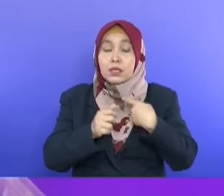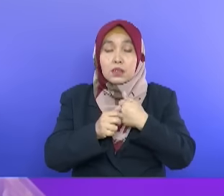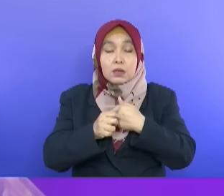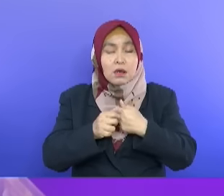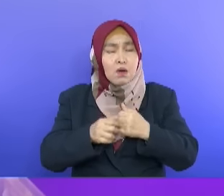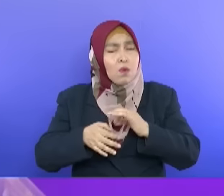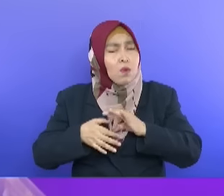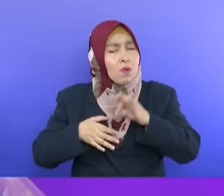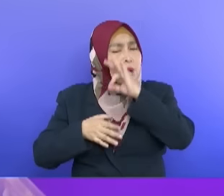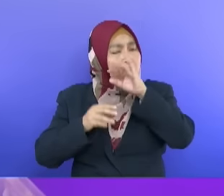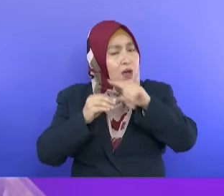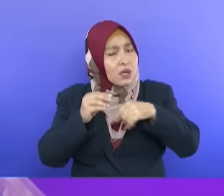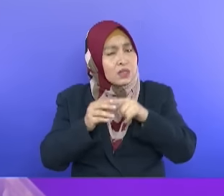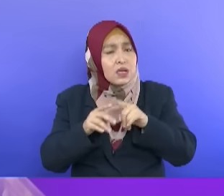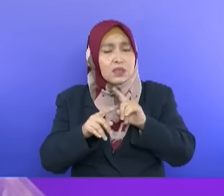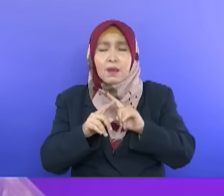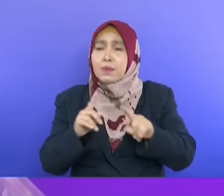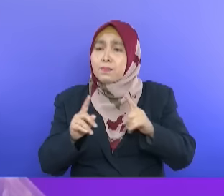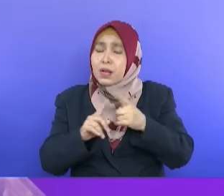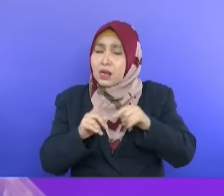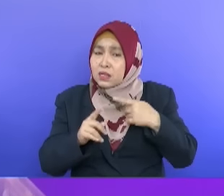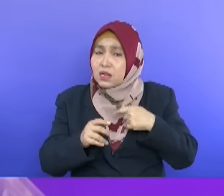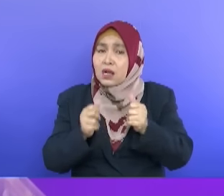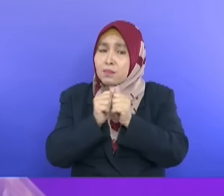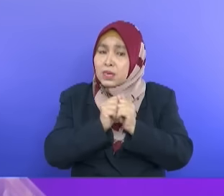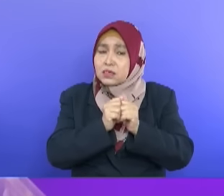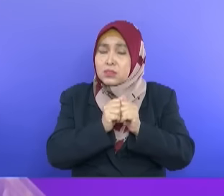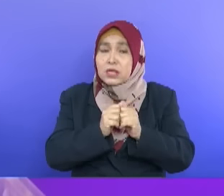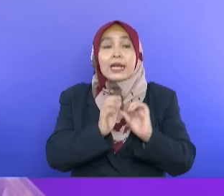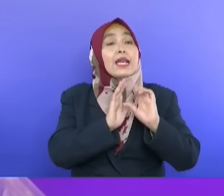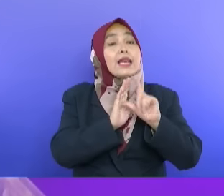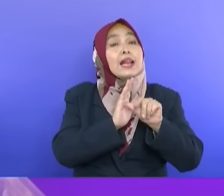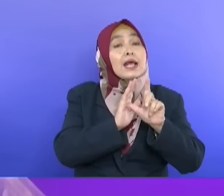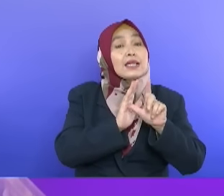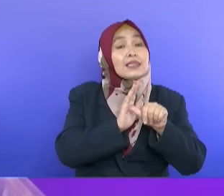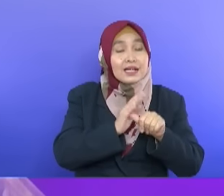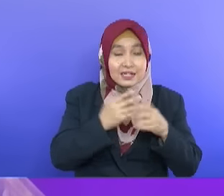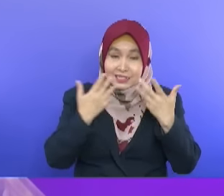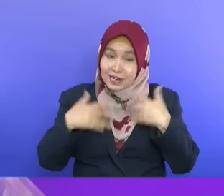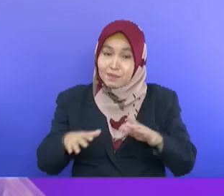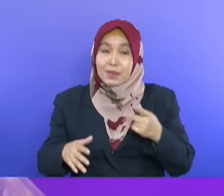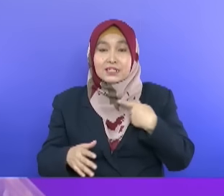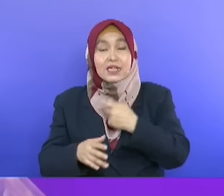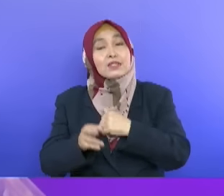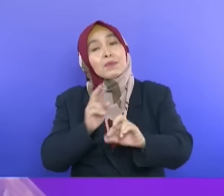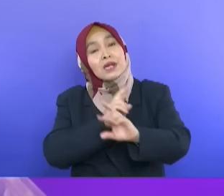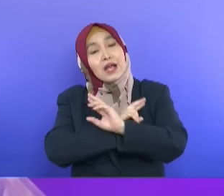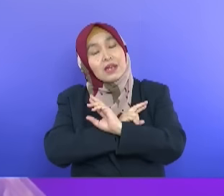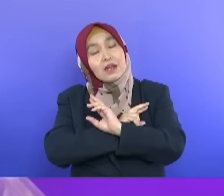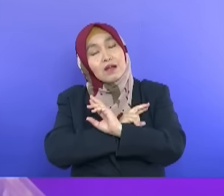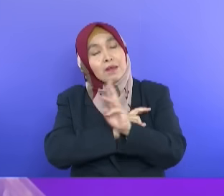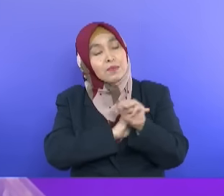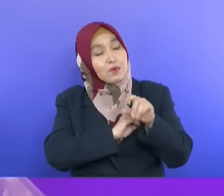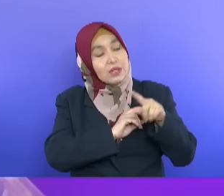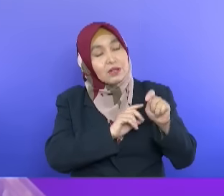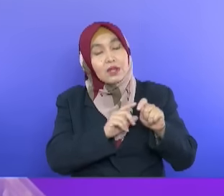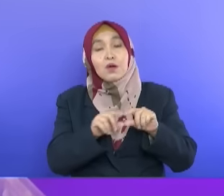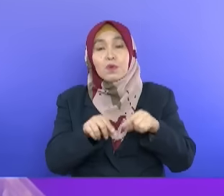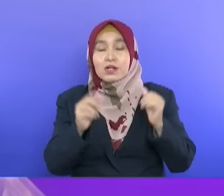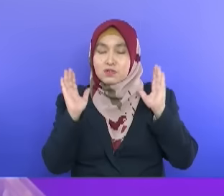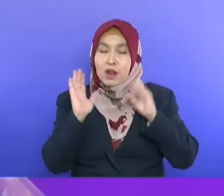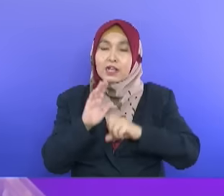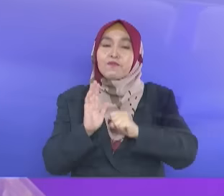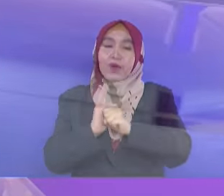jiwai kali ini namun Bilakah kita akan baca bersama sebentar lagi selepas Quran salat